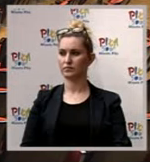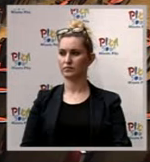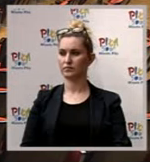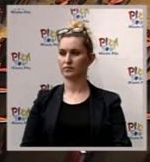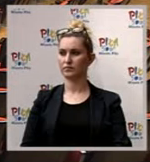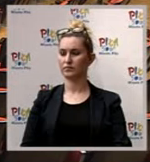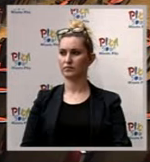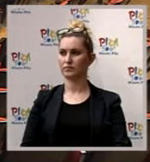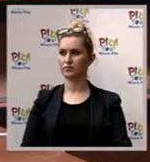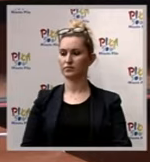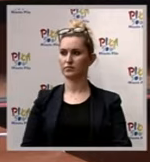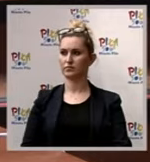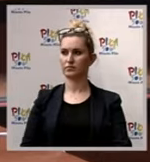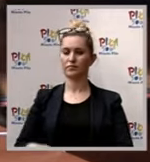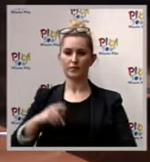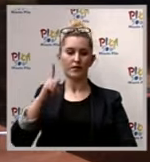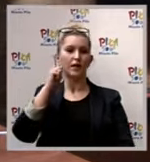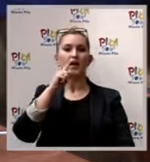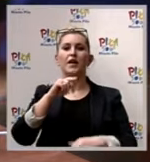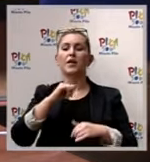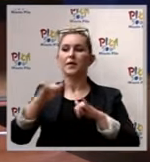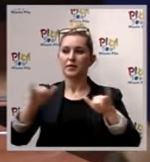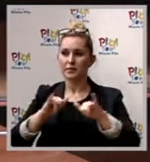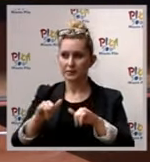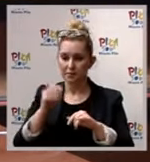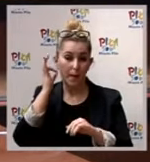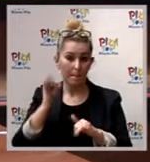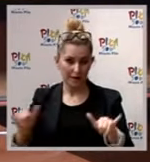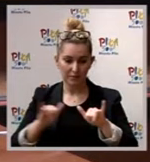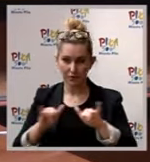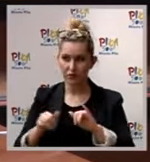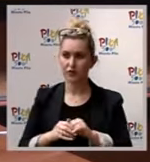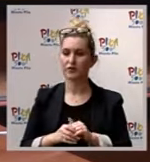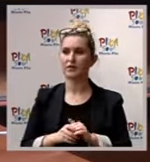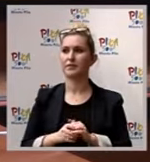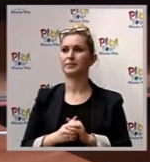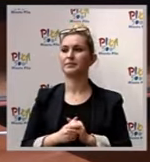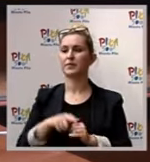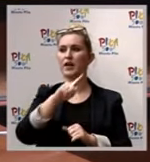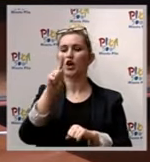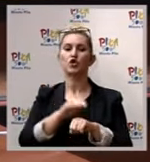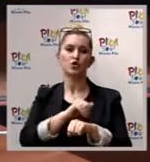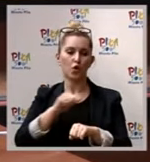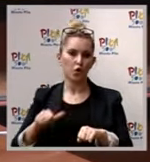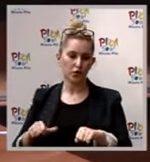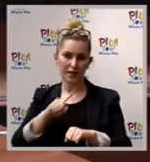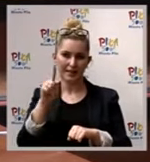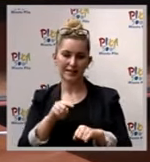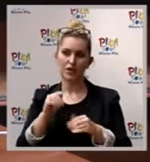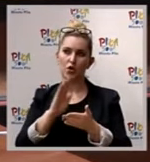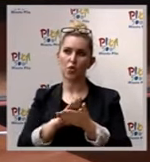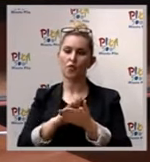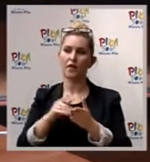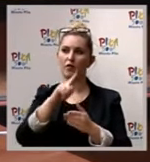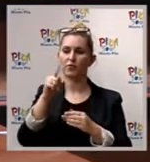Proszę bardzo. Pani Przewodnicząca, Wysoka Rado, zgodnie z uchwałą z grudnia 2008 roku Prezydent Miasta Piły